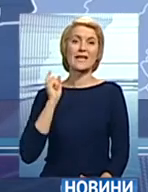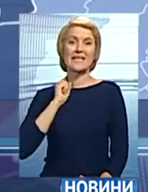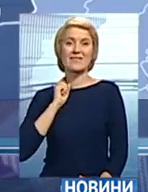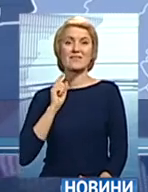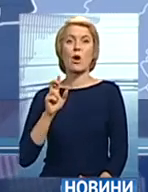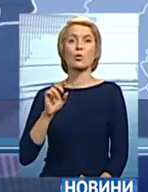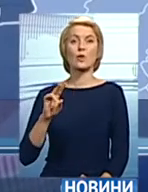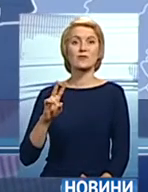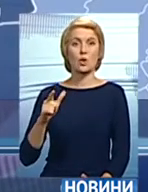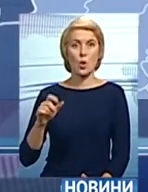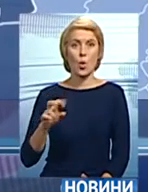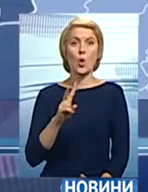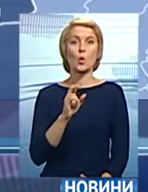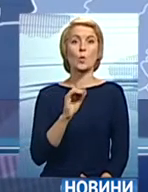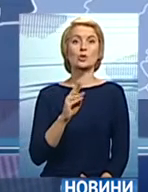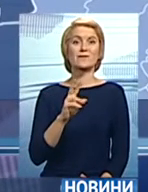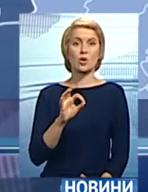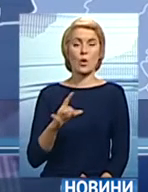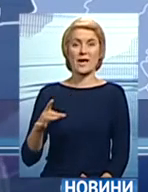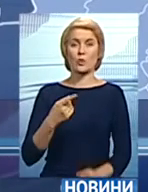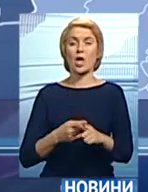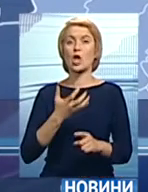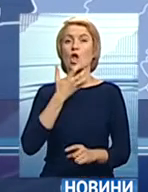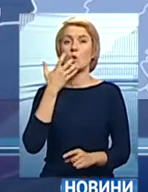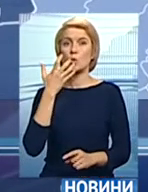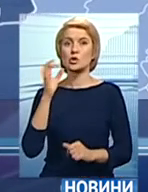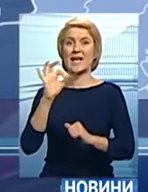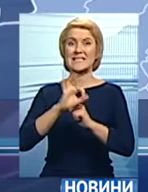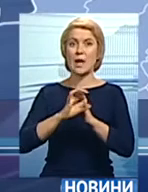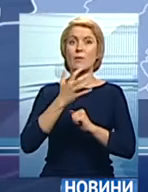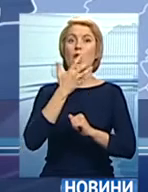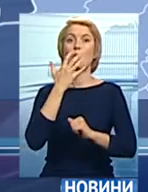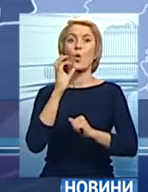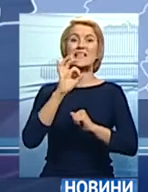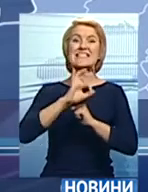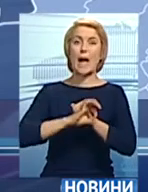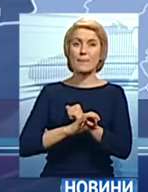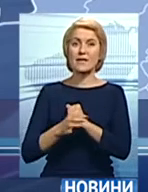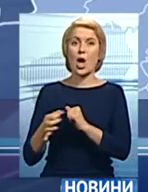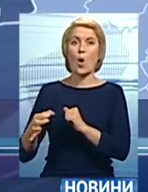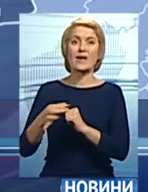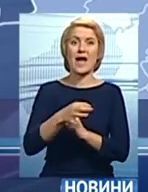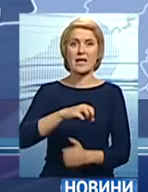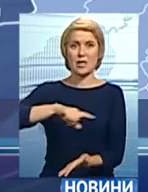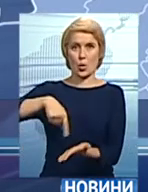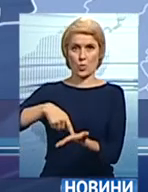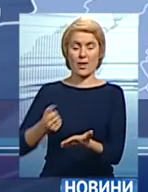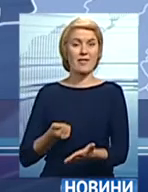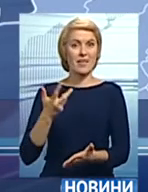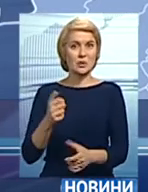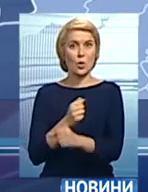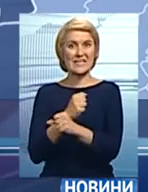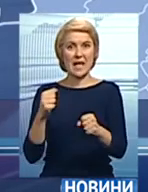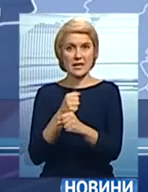і Куйбушівського району. Це южне, западне і юго-западне окраїна міста. Також, в принципі, нескільки